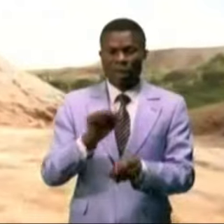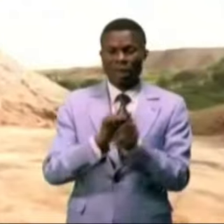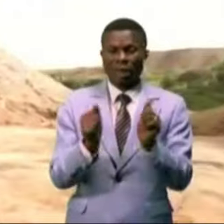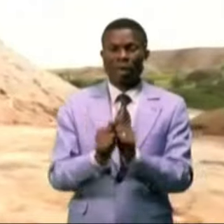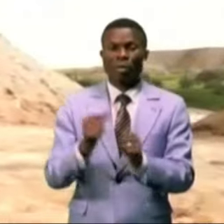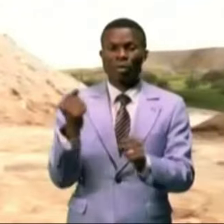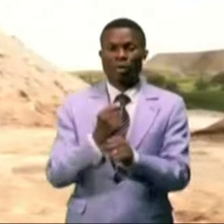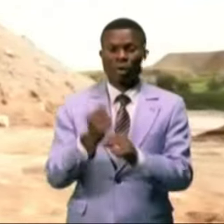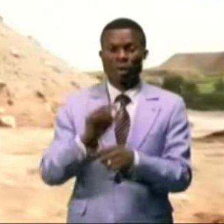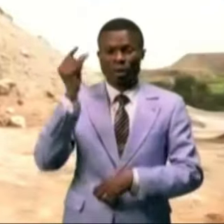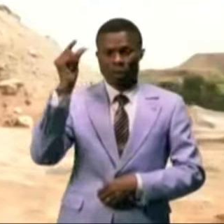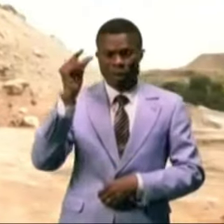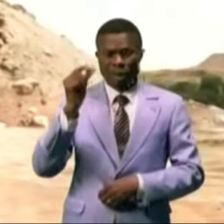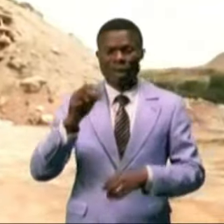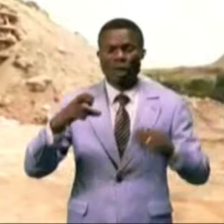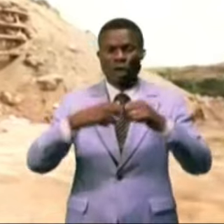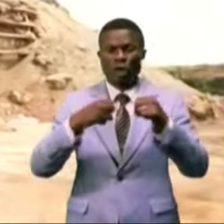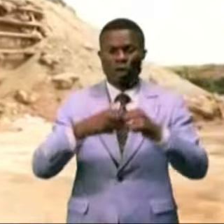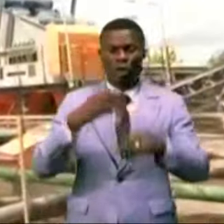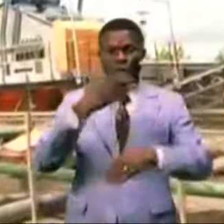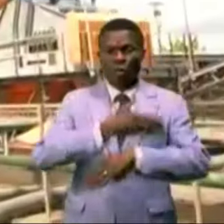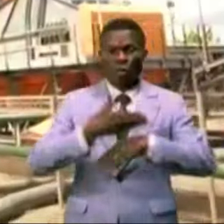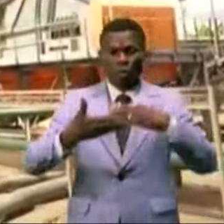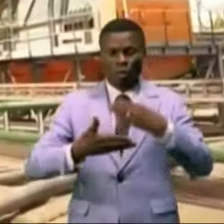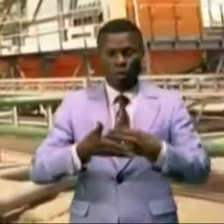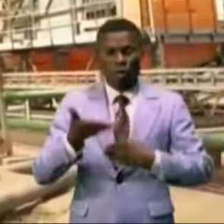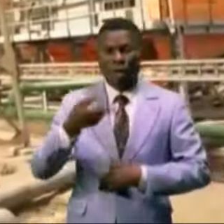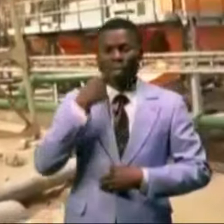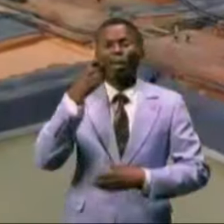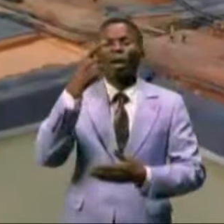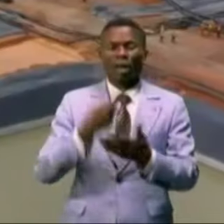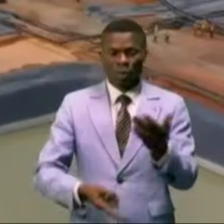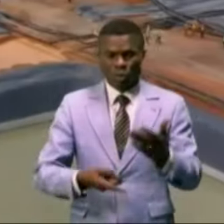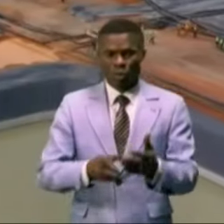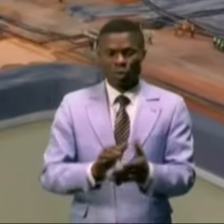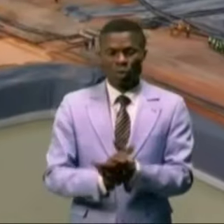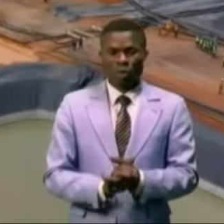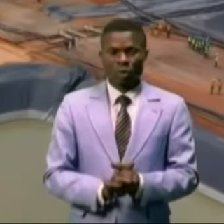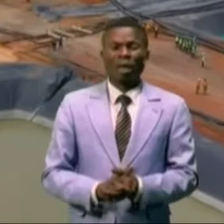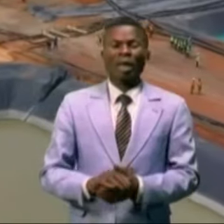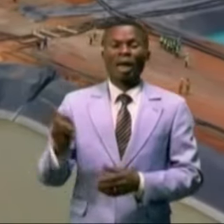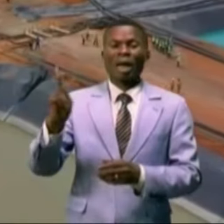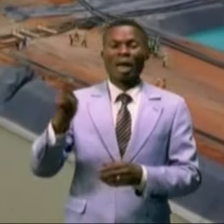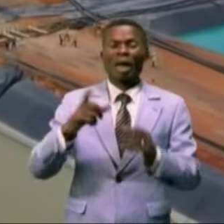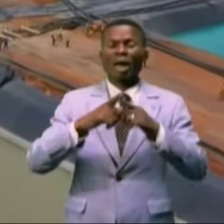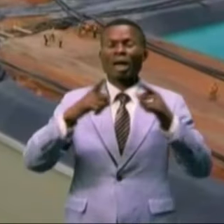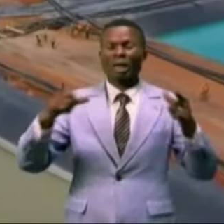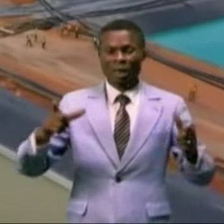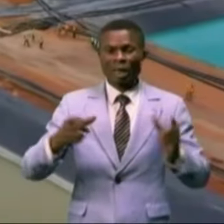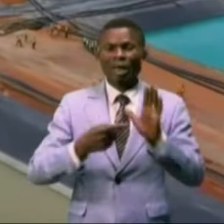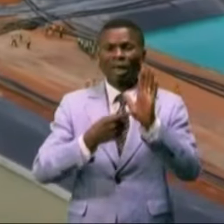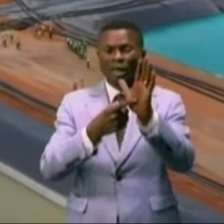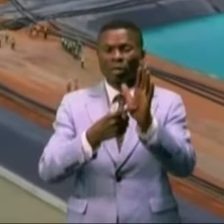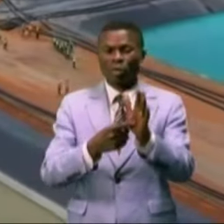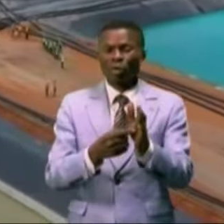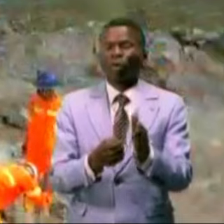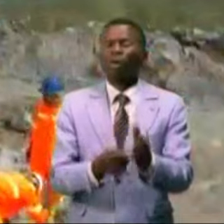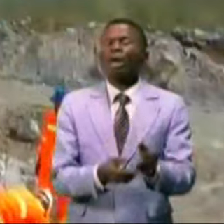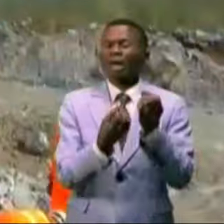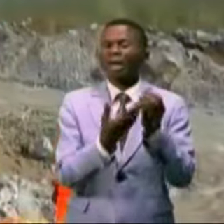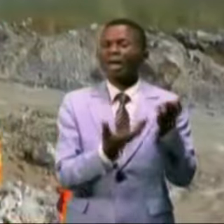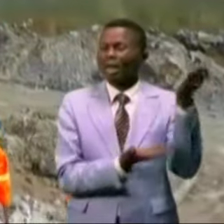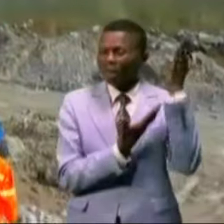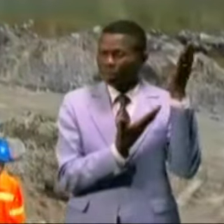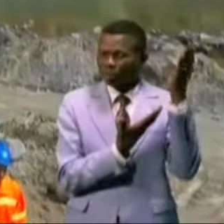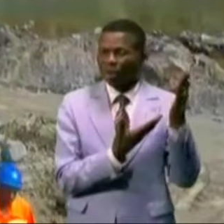mines, énergie et infrastructures. Il sera question pour chaque gouverneur de l'espace Grand Kasaï de présenter les ressources potentielles de sa